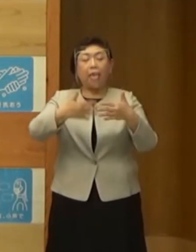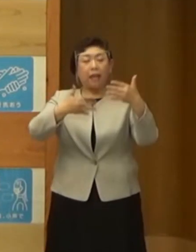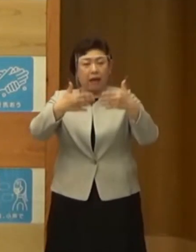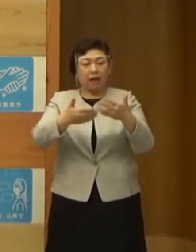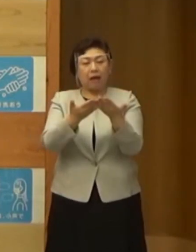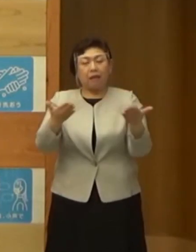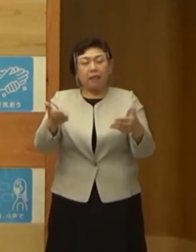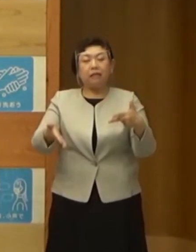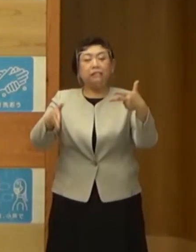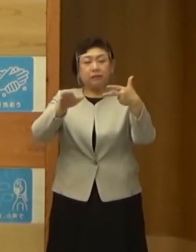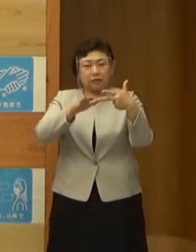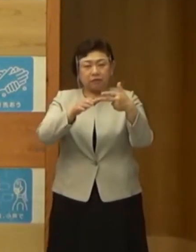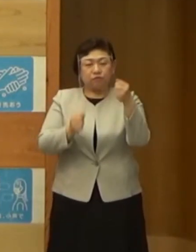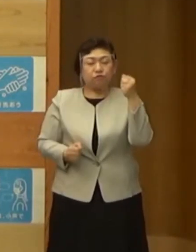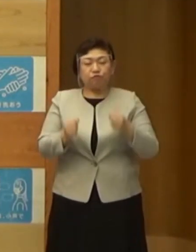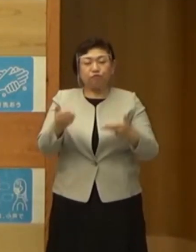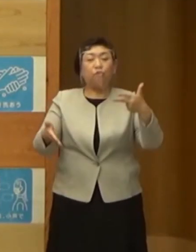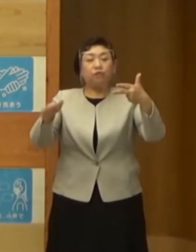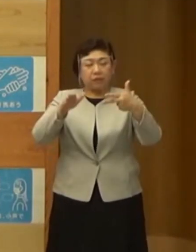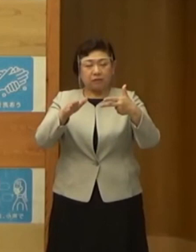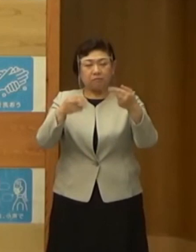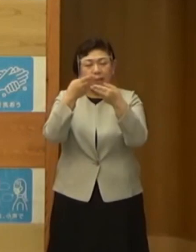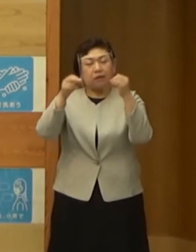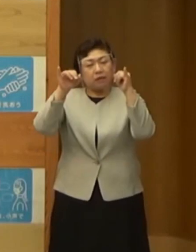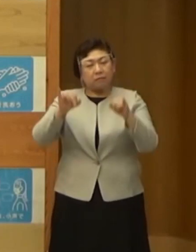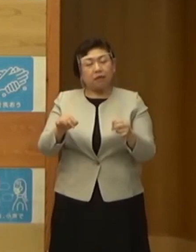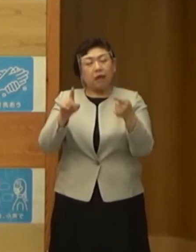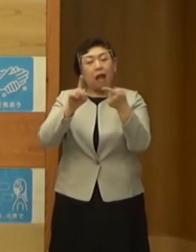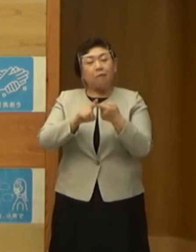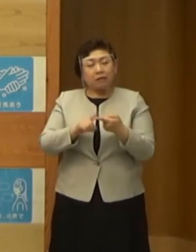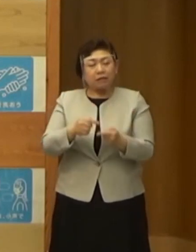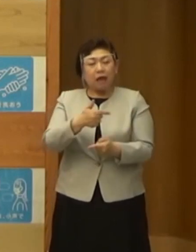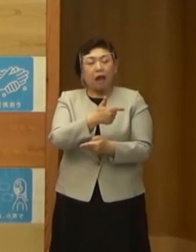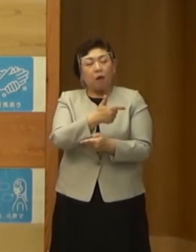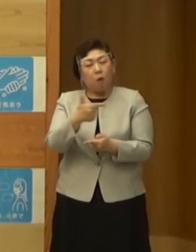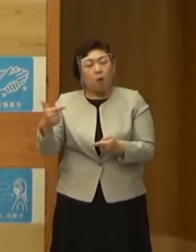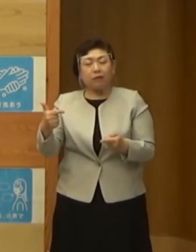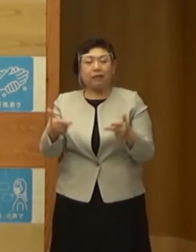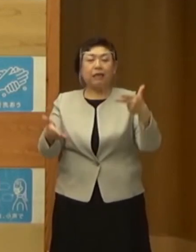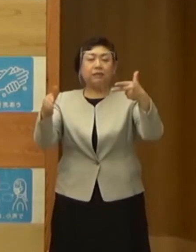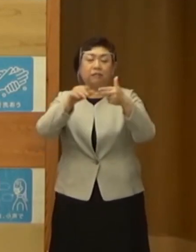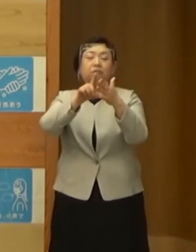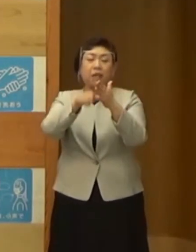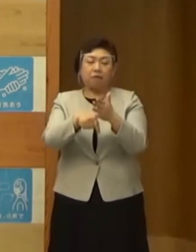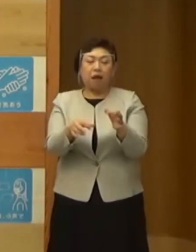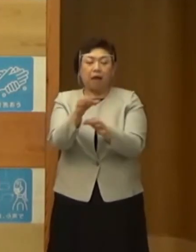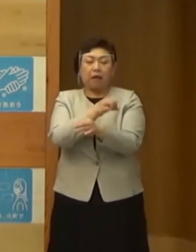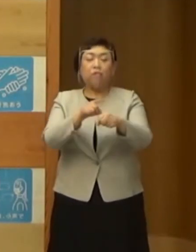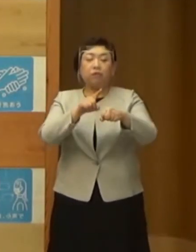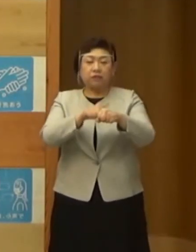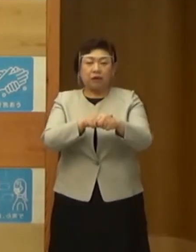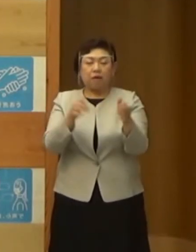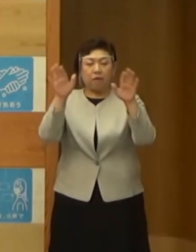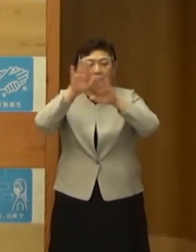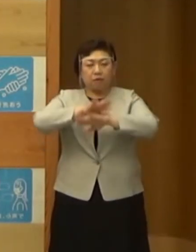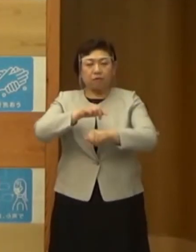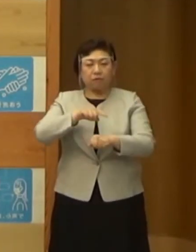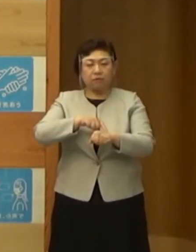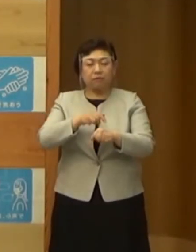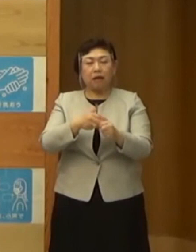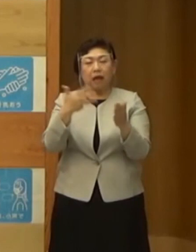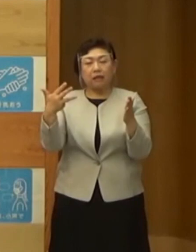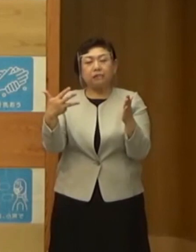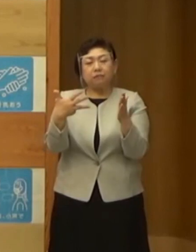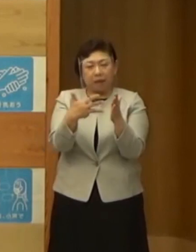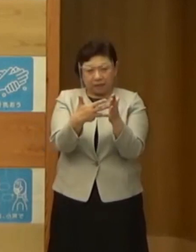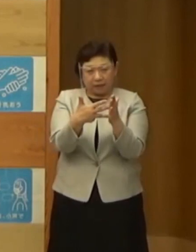展示施設のほか運動施設などイベントに準じた大規模な施設は同様に営業時間は夜8時までと